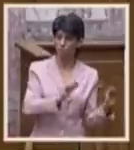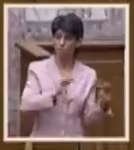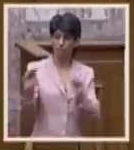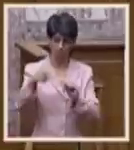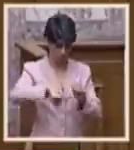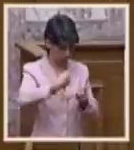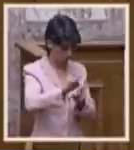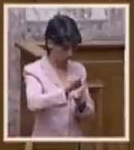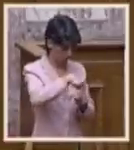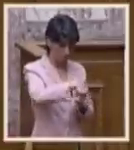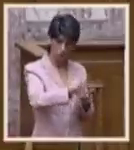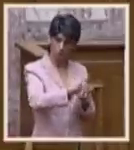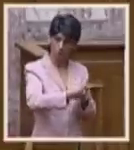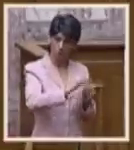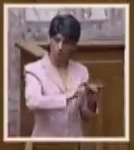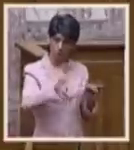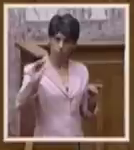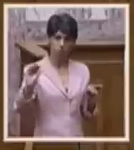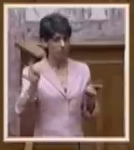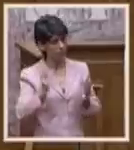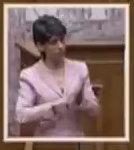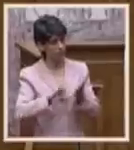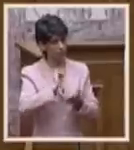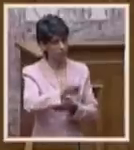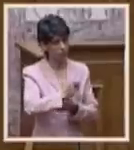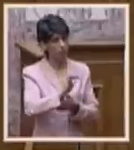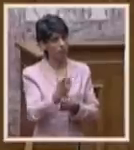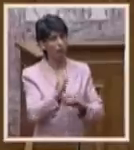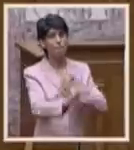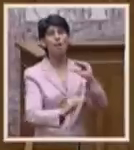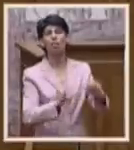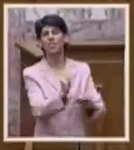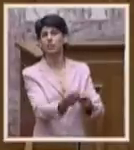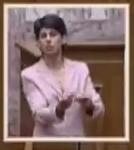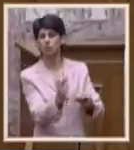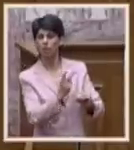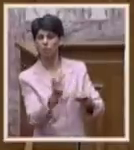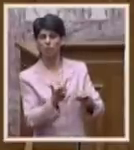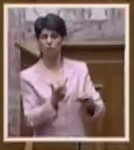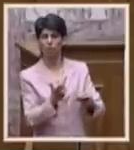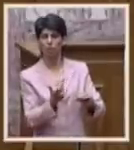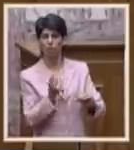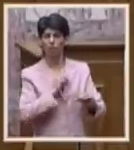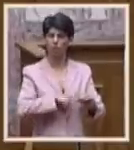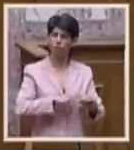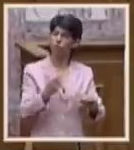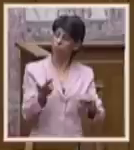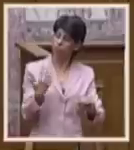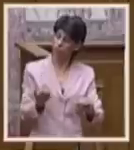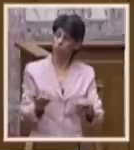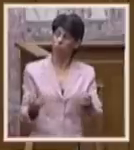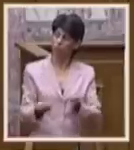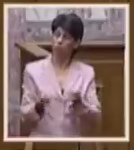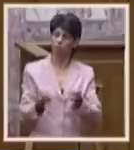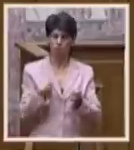πόρους από την Ελλάδα που θα έπρεπε είτε να φορολογηθούν είτε να γίνουν επενδύσεις. Οι κερδοσκόποι των παραγόγων έχουν κάθε